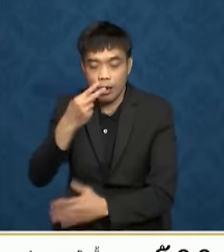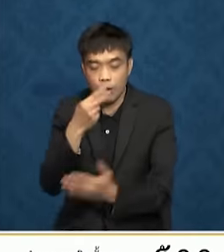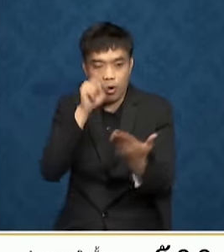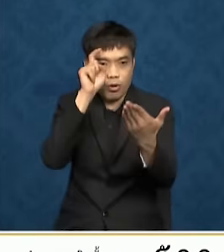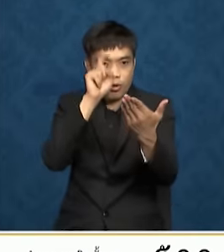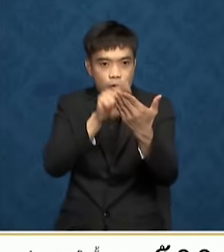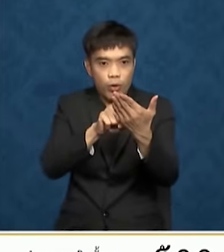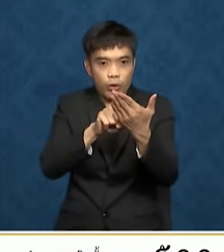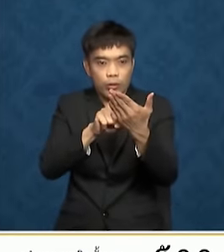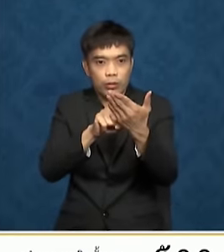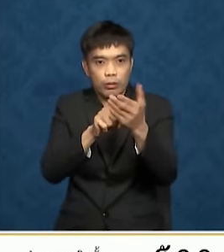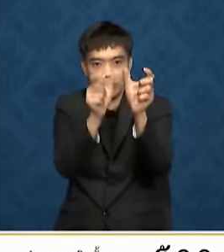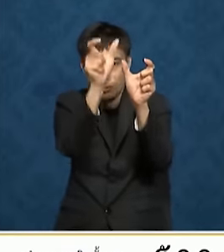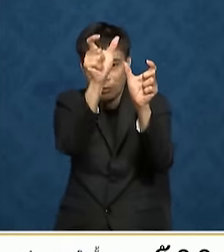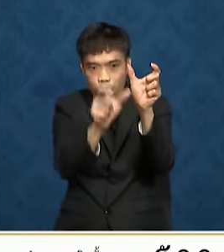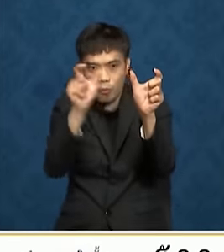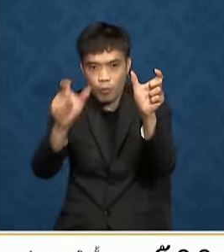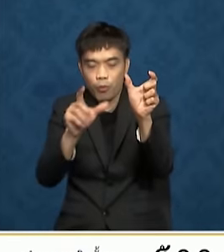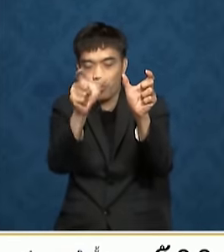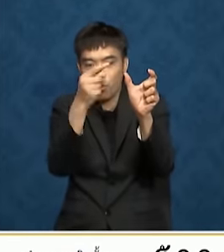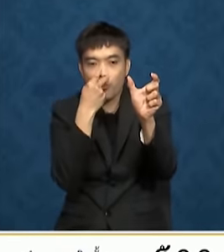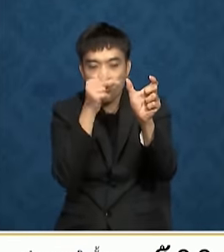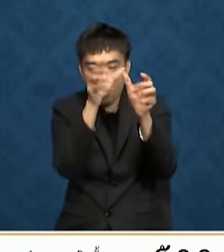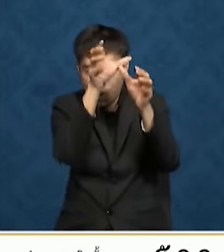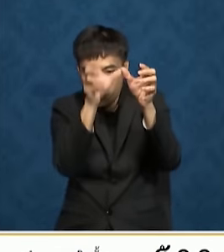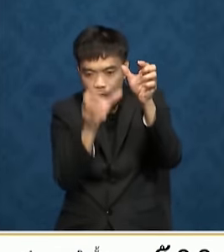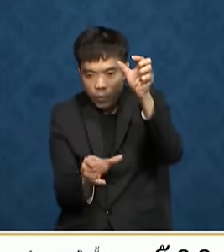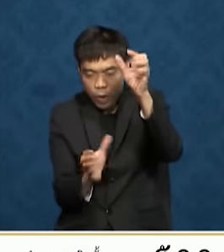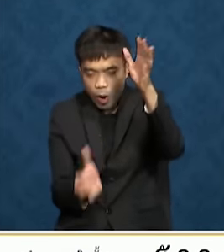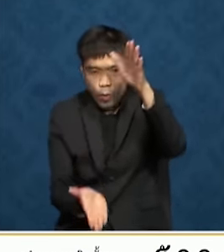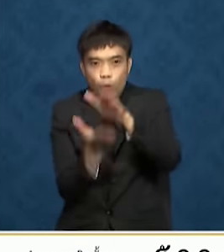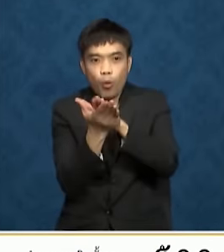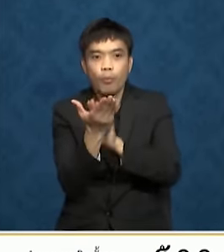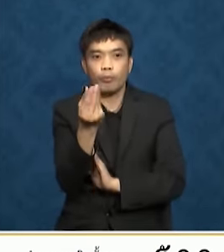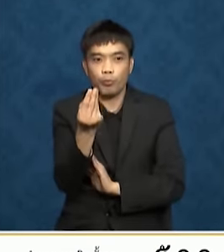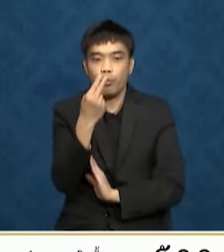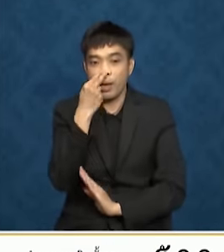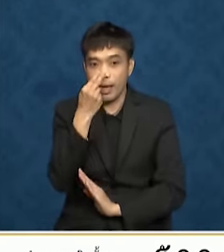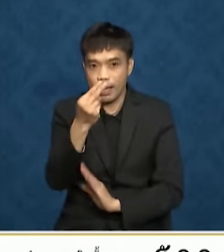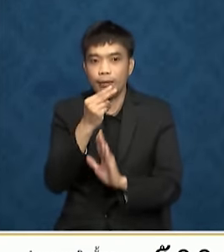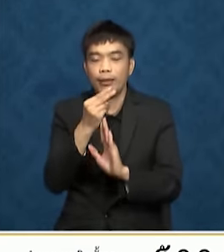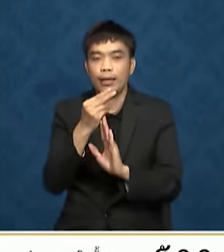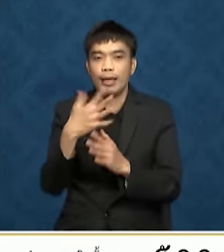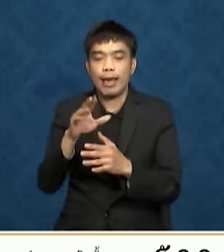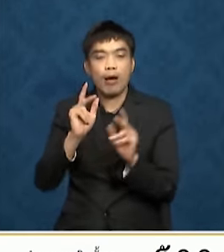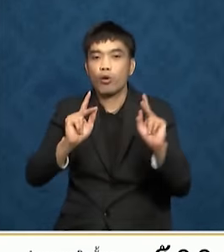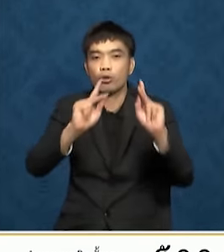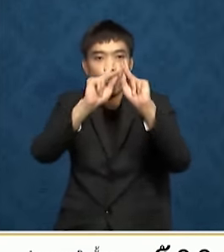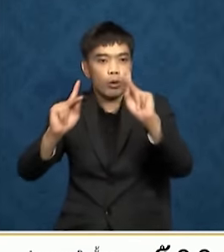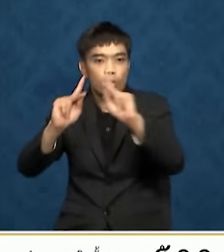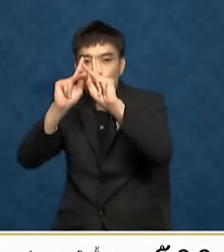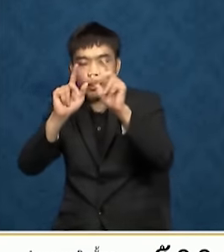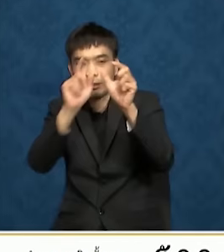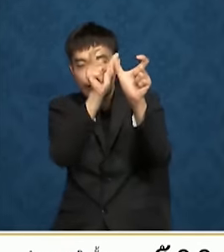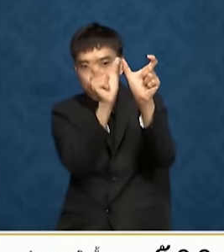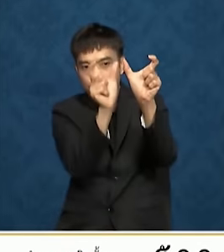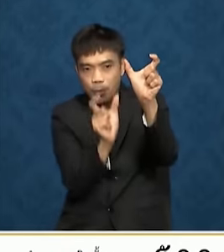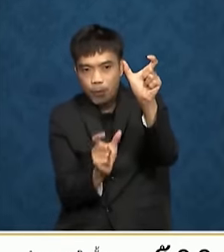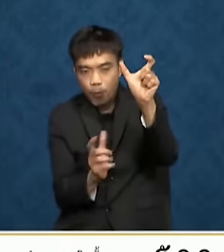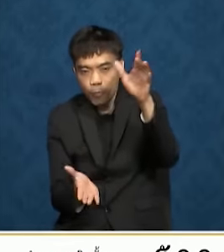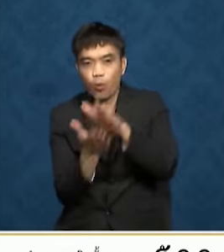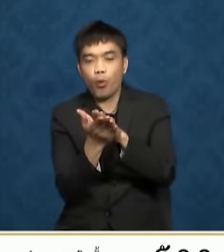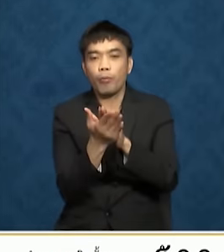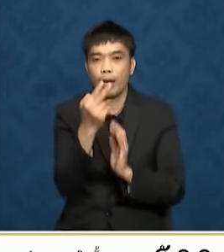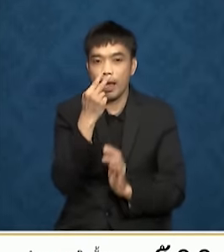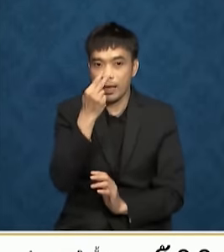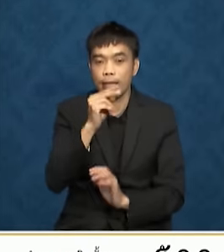Excelแล้วก็ใส่คำว่า seicคอนดักเตอร์งบทั้งหมดที่เอารวมออกมาผมก็เอามารวมให้ให้ทั้งหมดไม่ว่าจะอยู่กระทรวงไหนมันก็จะรวมกันที่ 5,000ล้านบาทคราวนี้